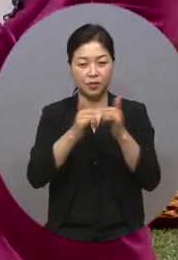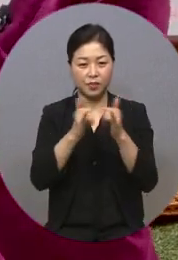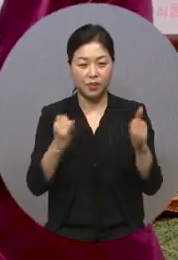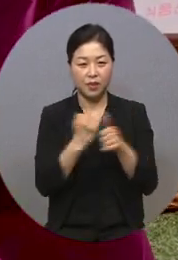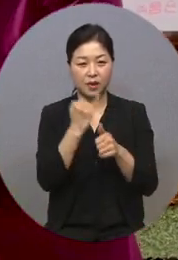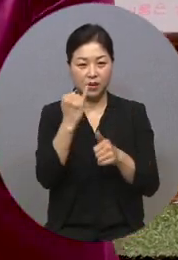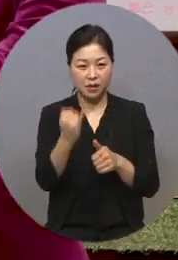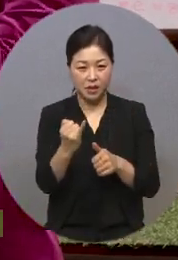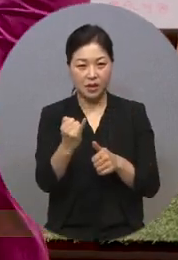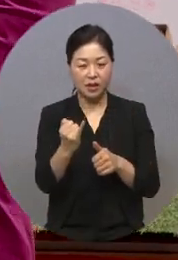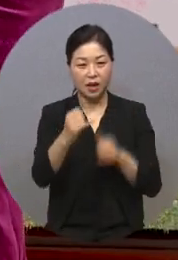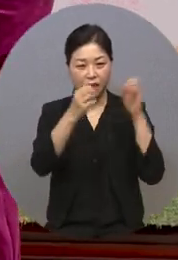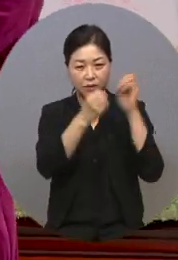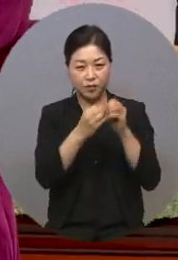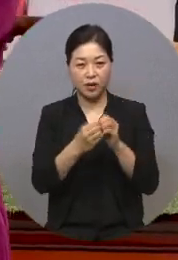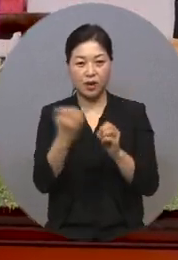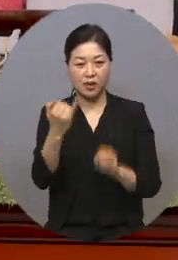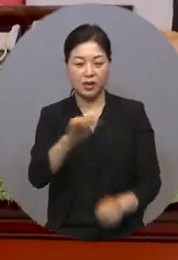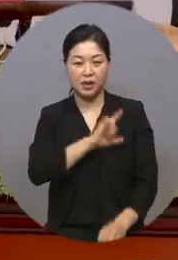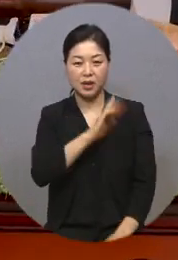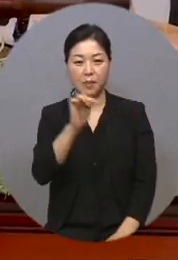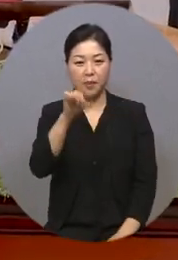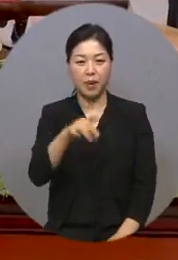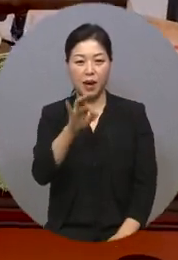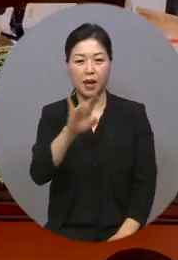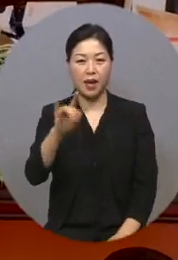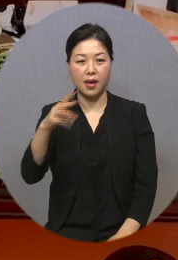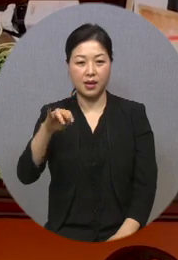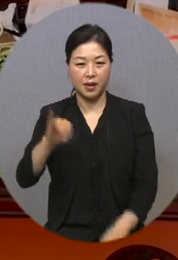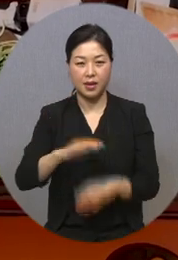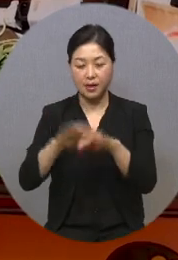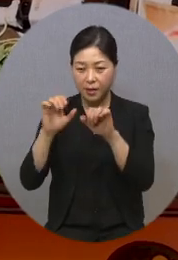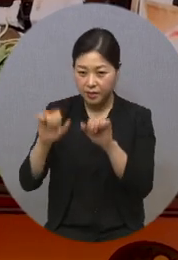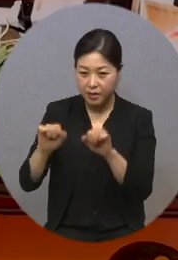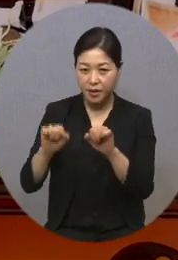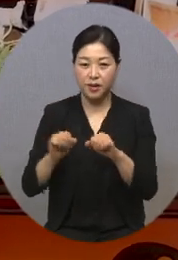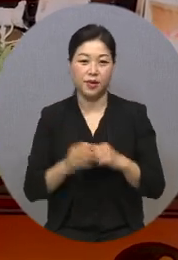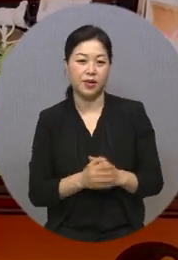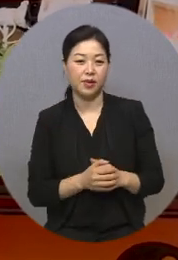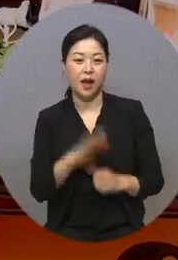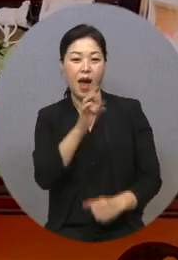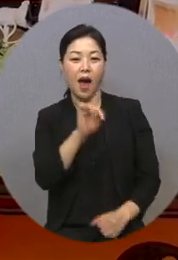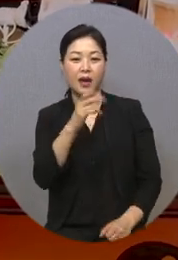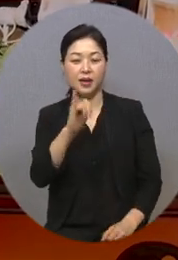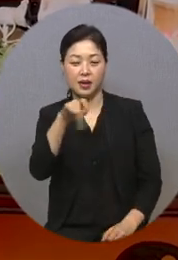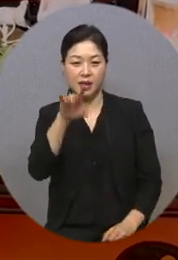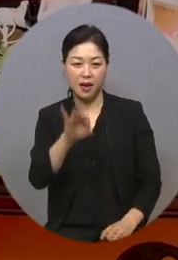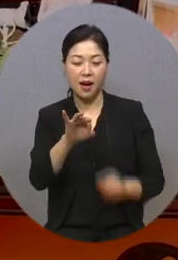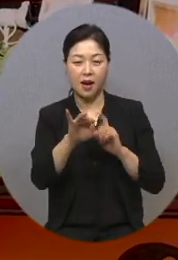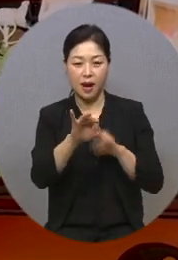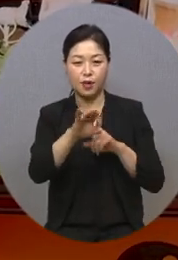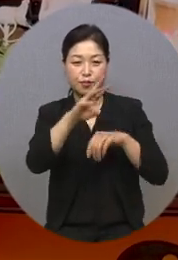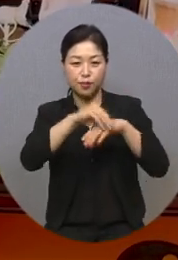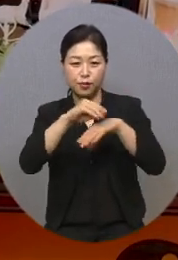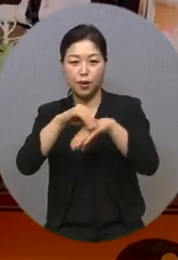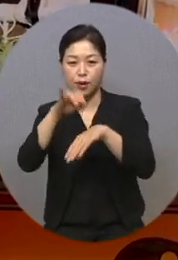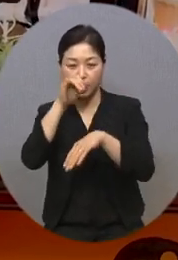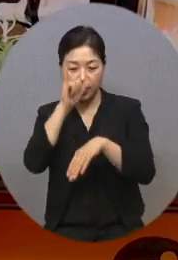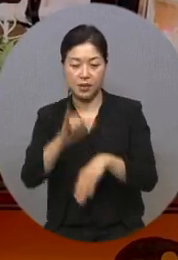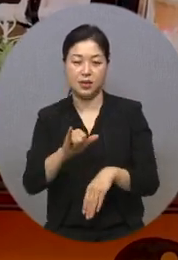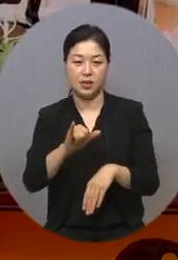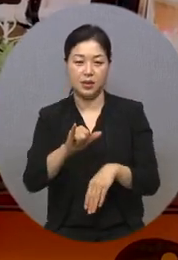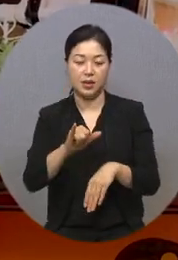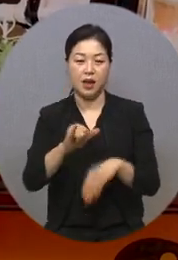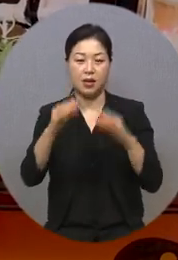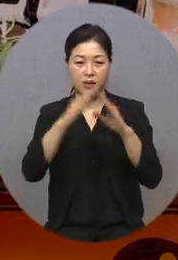국악인 박예리입니다. 반갑습니다. 예리 씨. 우리 아리랑 가락이 고스란히 스며들어 있는 이